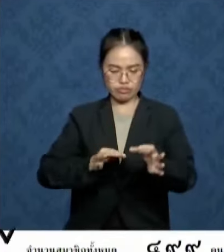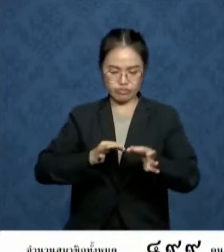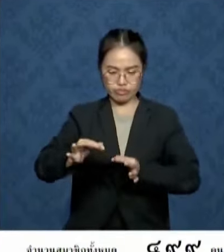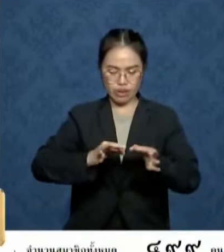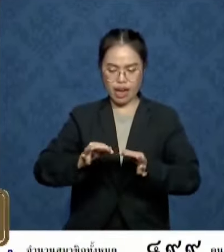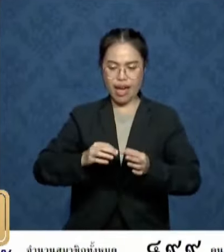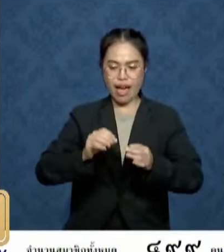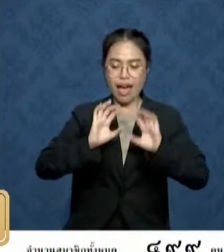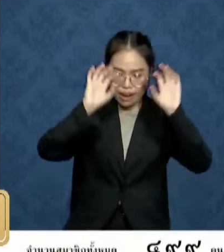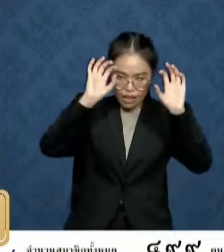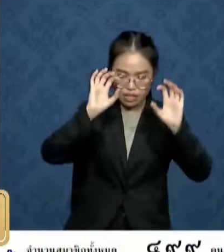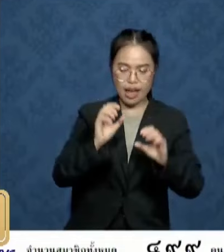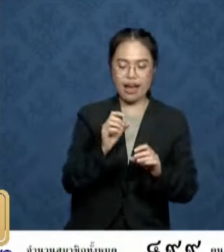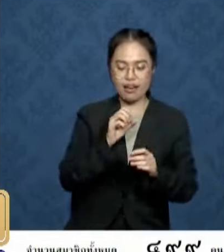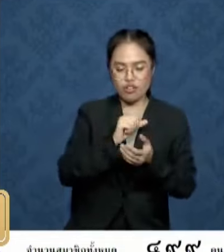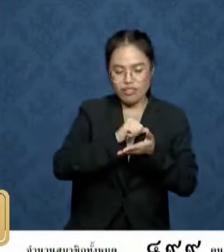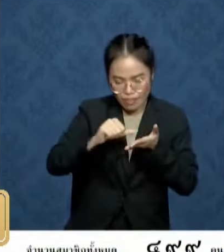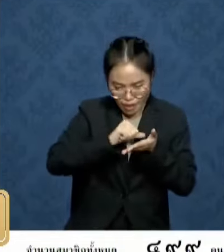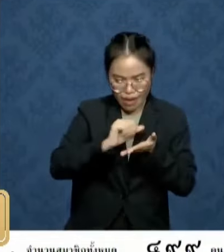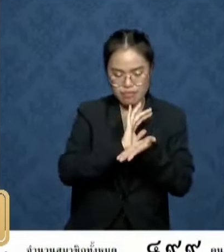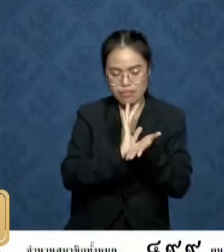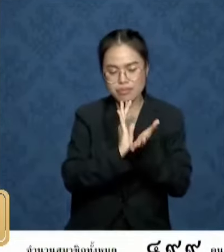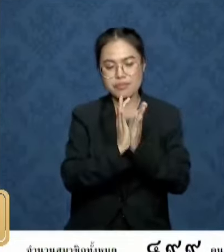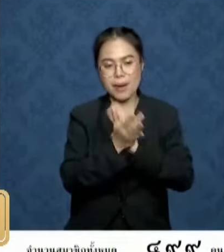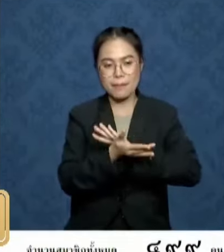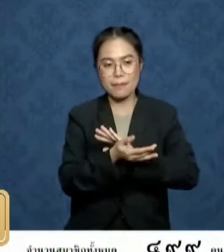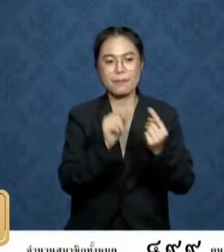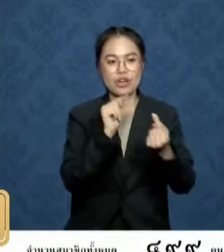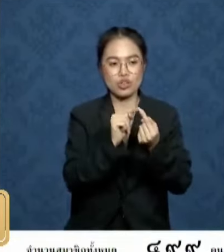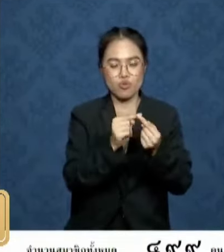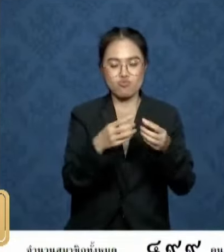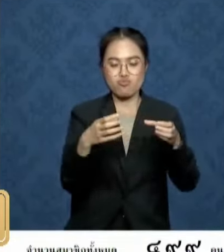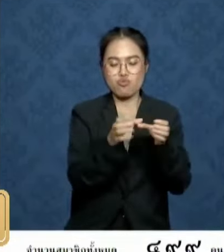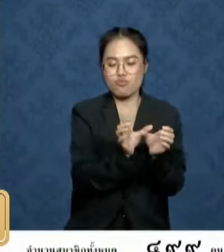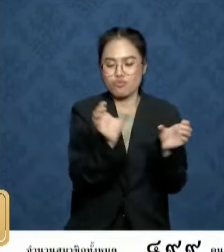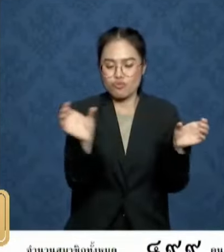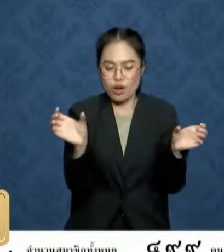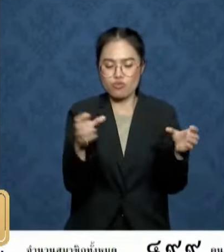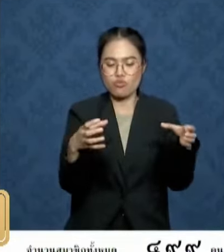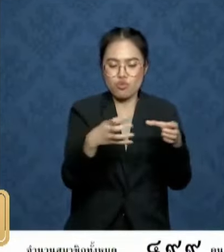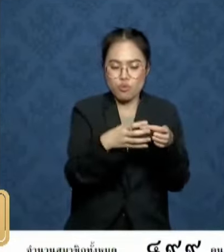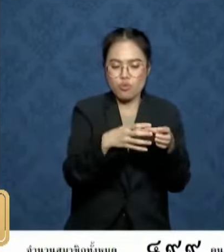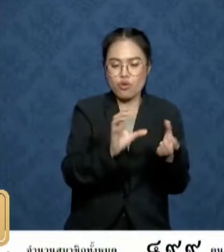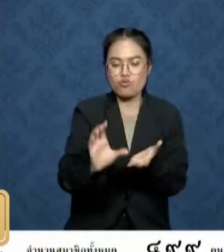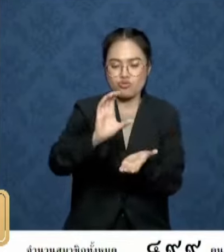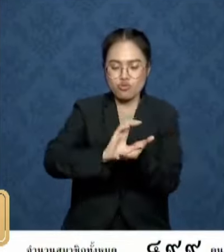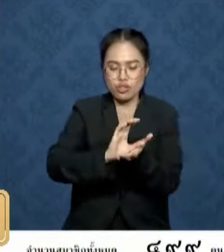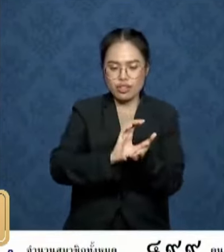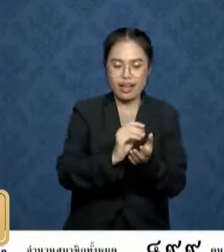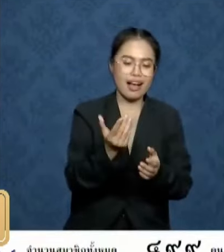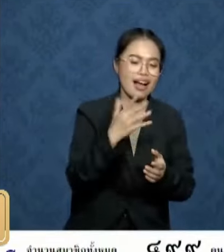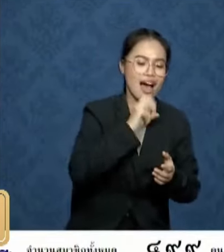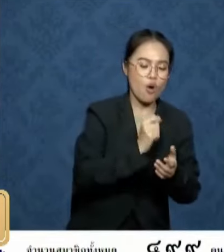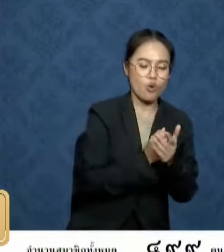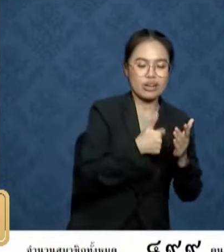นี้ไปปรับปรุงจัดหมวหมใหตรงปกแยกงบใช้นี่ในอดีตกับงบลงทุนเพื่อนาคตออกจ